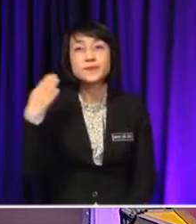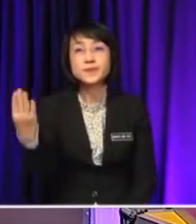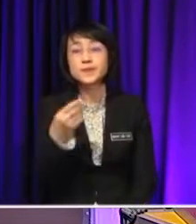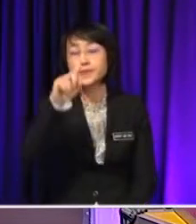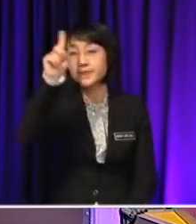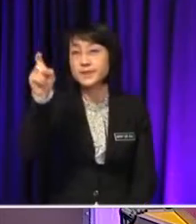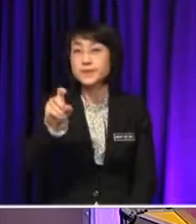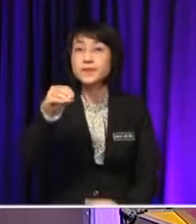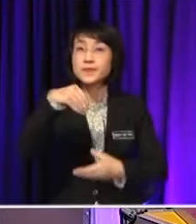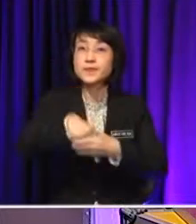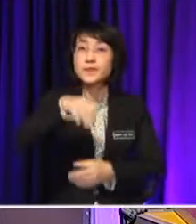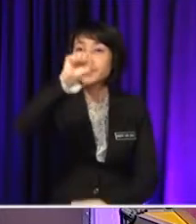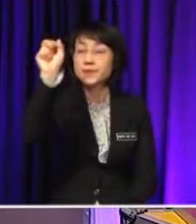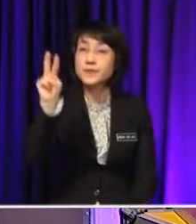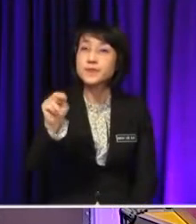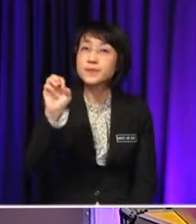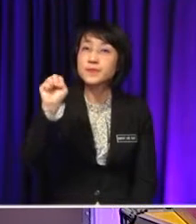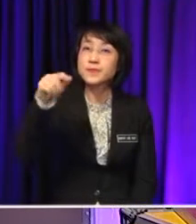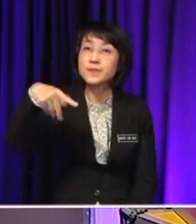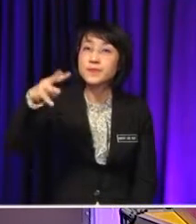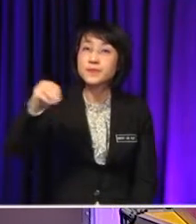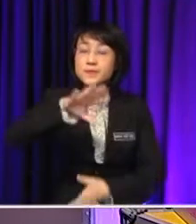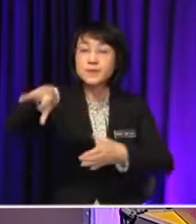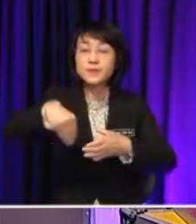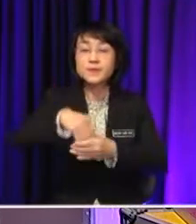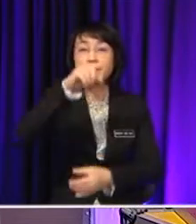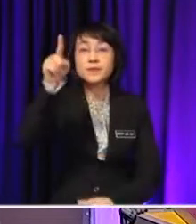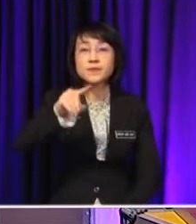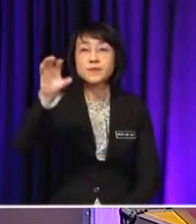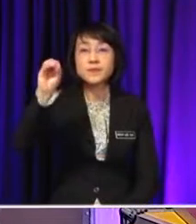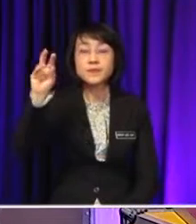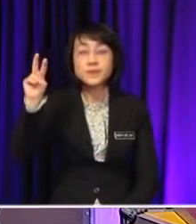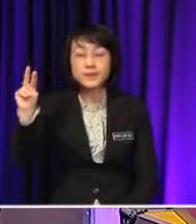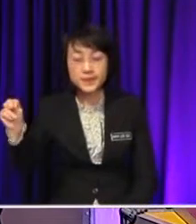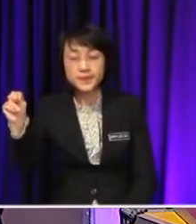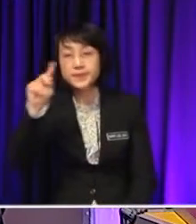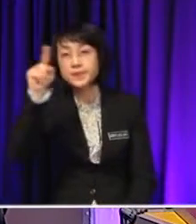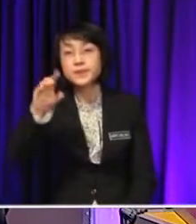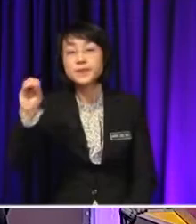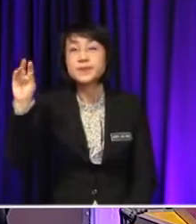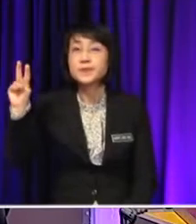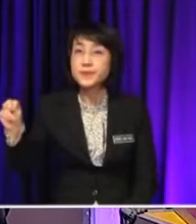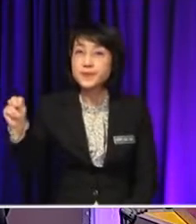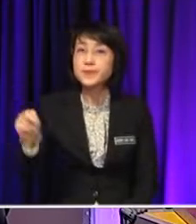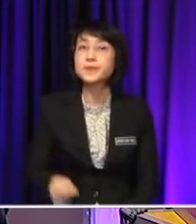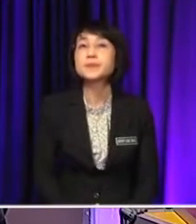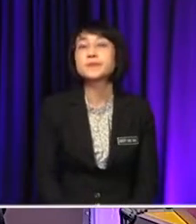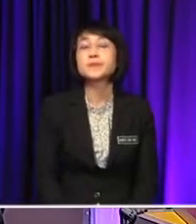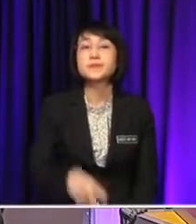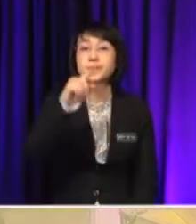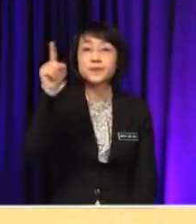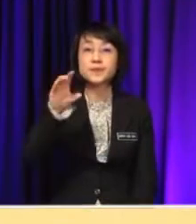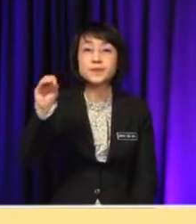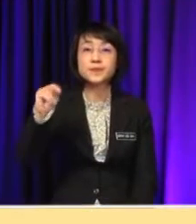SPM melibatkan Zoom zone tertentu contoh ya saya paparkan di slide sekarang adalah Zoon ee panas dengan